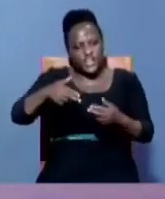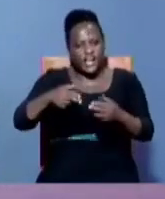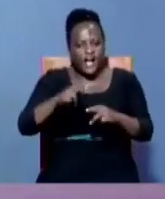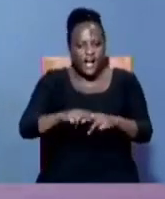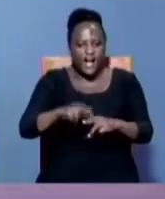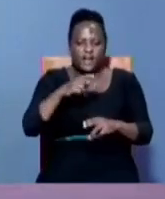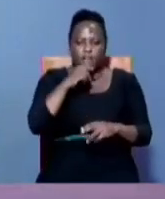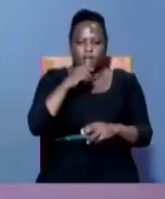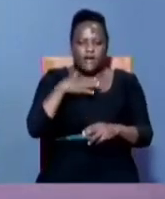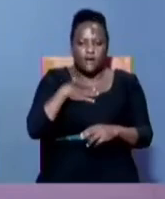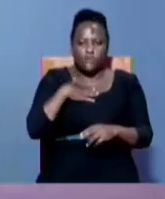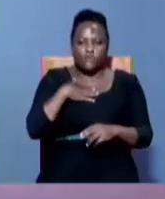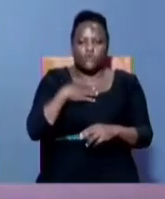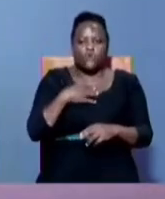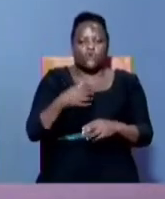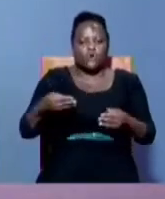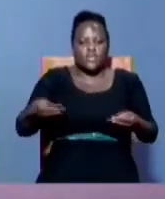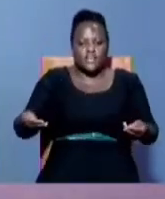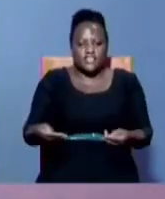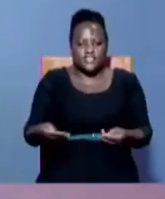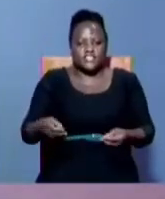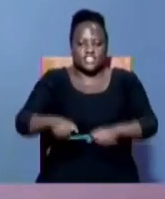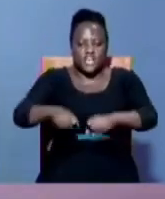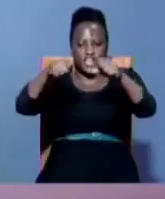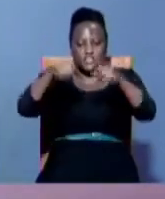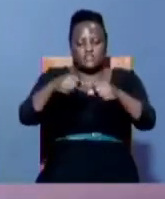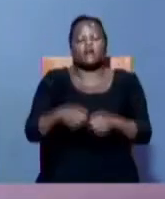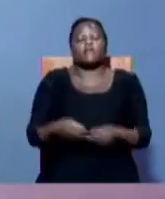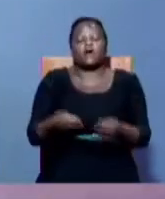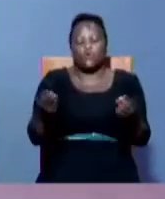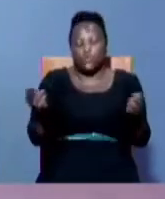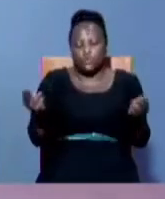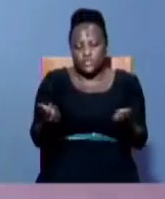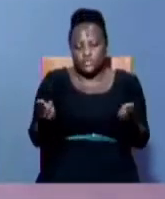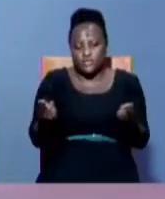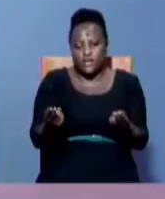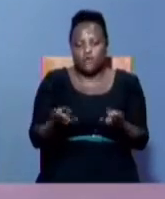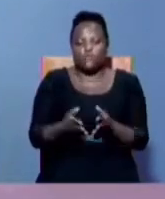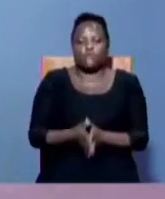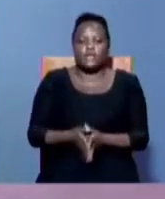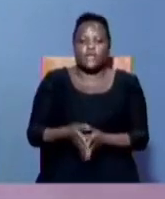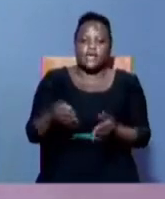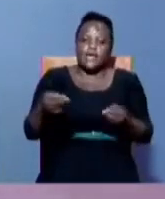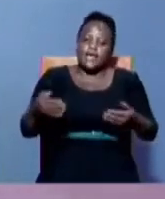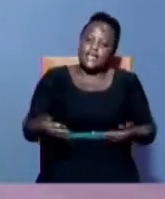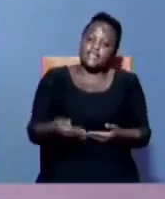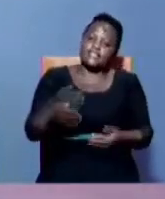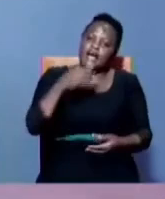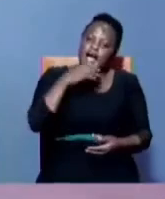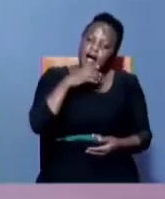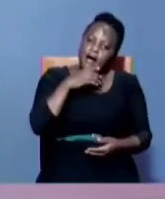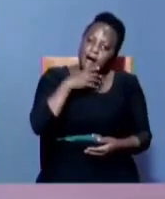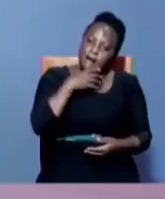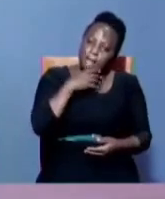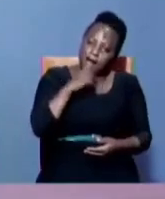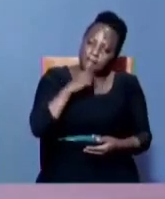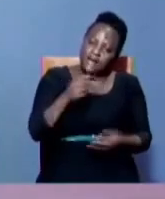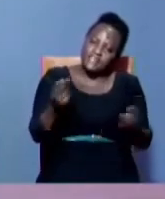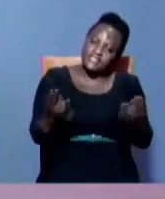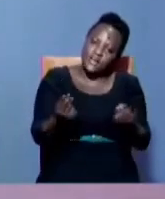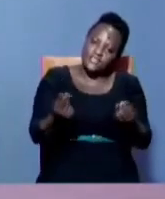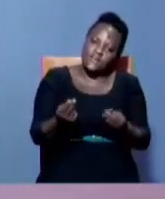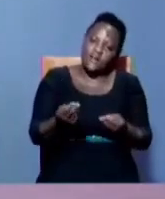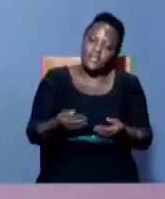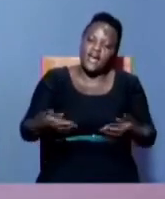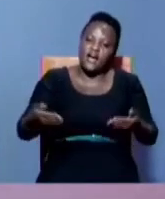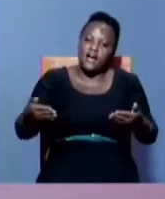enzi. Na nikajua kumbe kiti cha baba ndicho kiti cha mwana. Yaani ndio maana alieleza kwenye Injili ya Yohana sura ya 10 mstari wa 30,